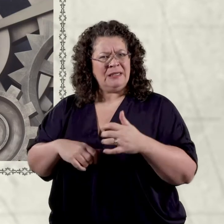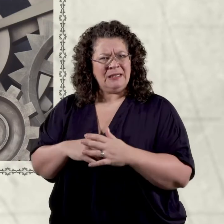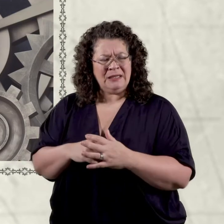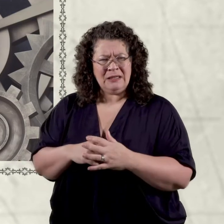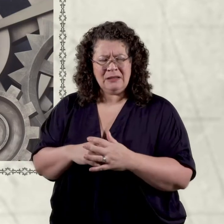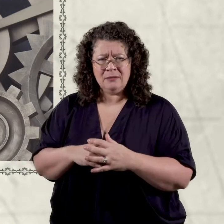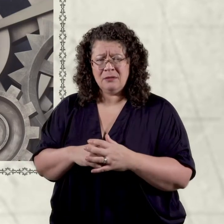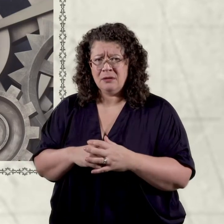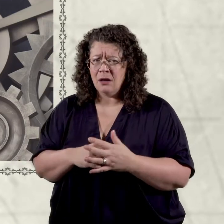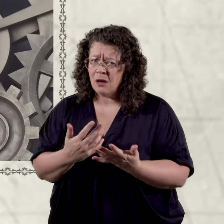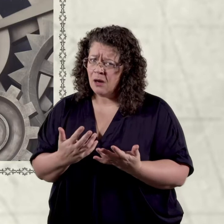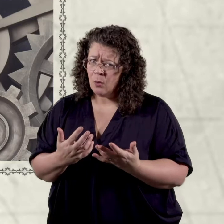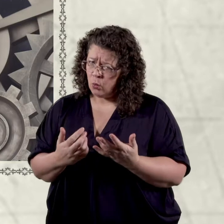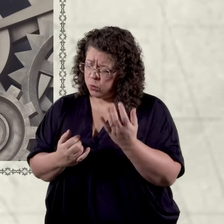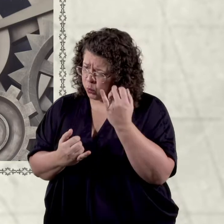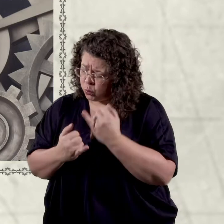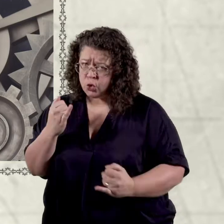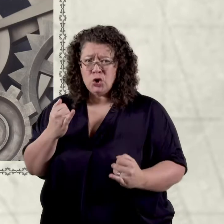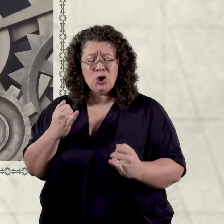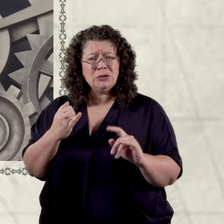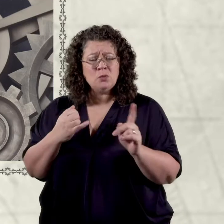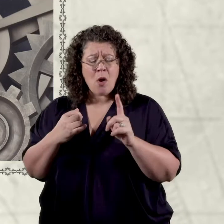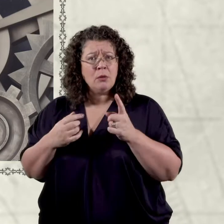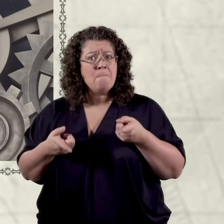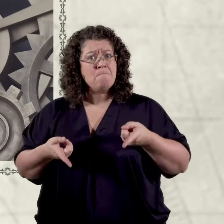Thou shalt not speak in this factory.